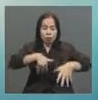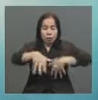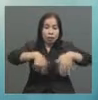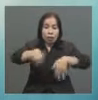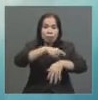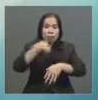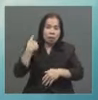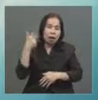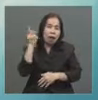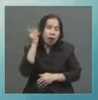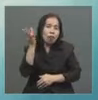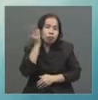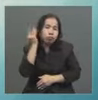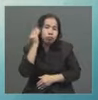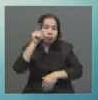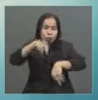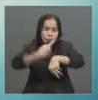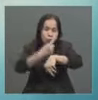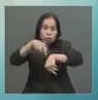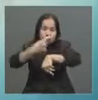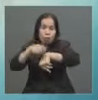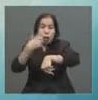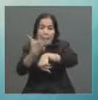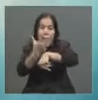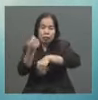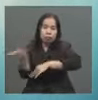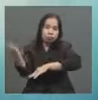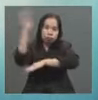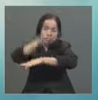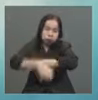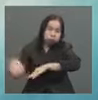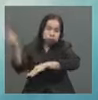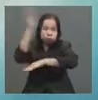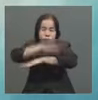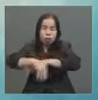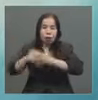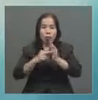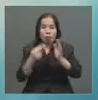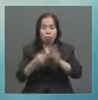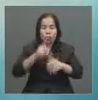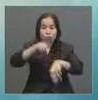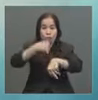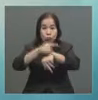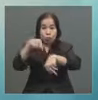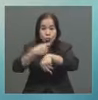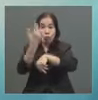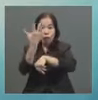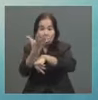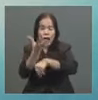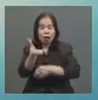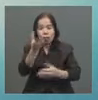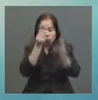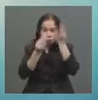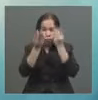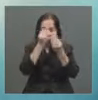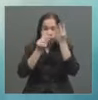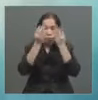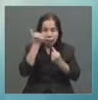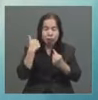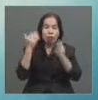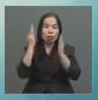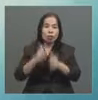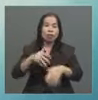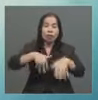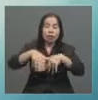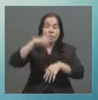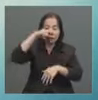ข่าวสารมากกว่า5ชั่วโมงจำนวนถึงเกือบประมาณ20นั่นหมายถึง1ใน5ของประชาชนคนไทยรับฟังข้อมูลข่าวส